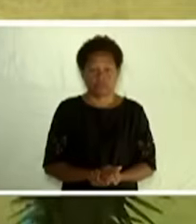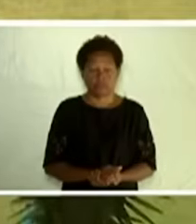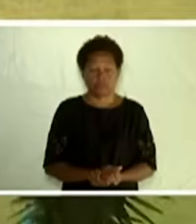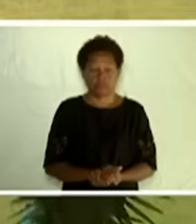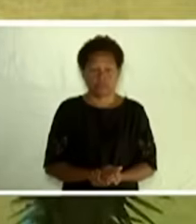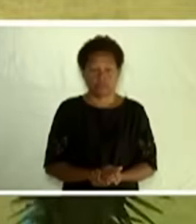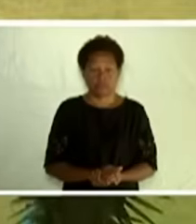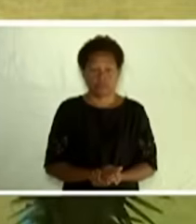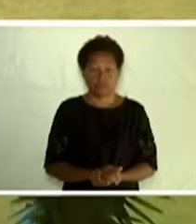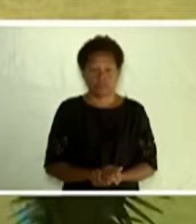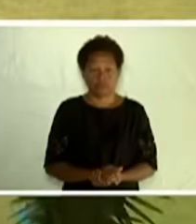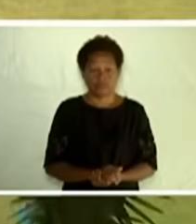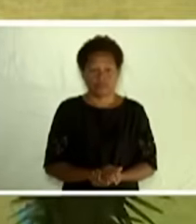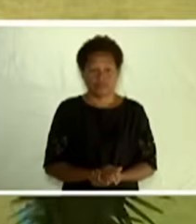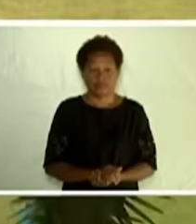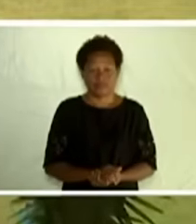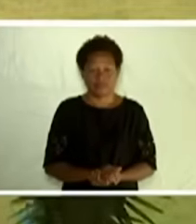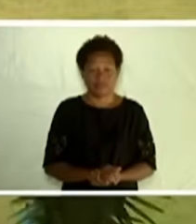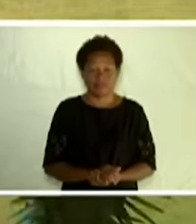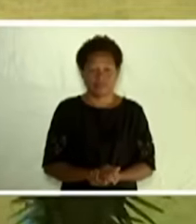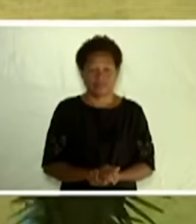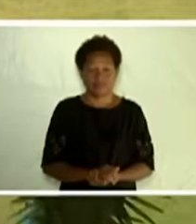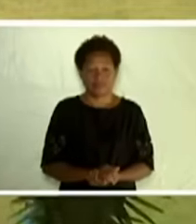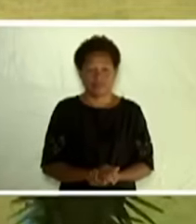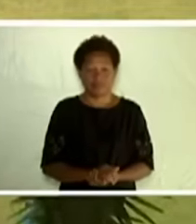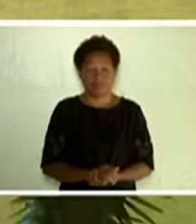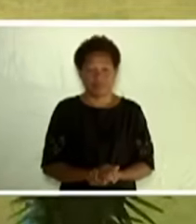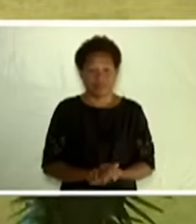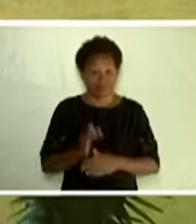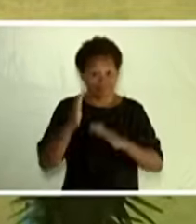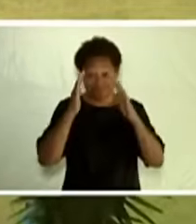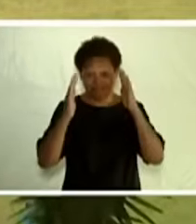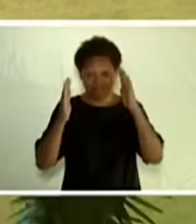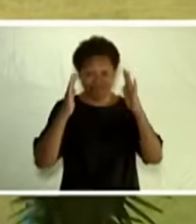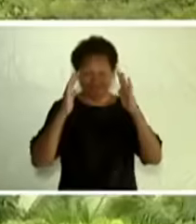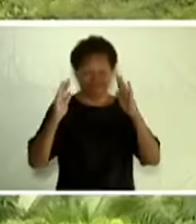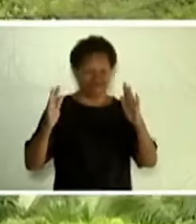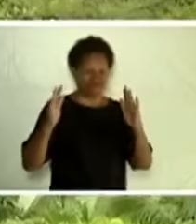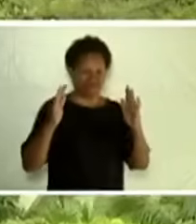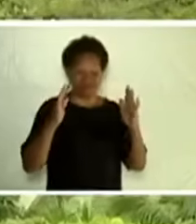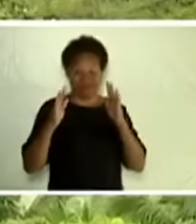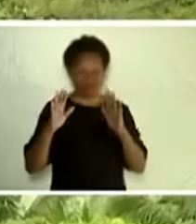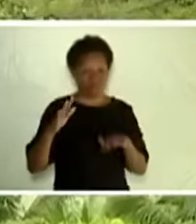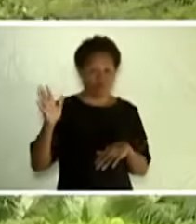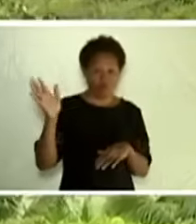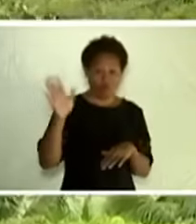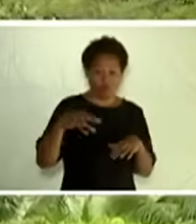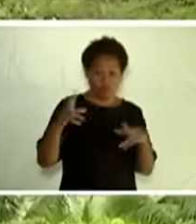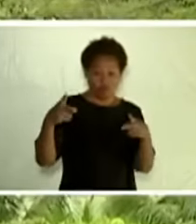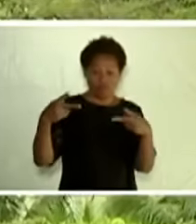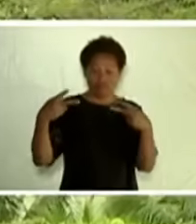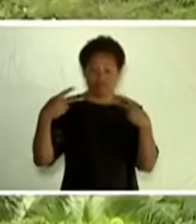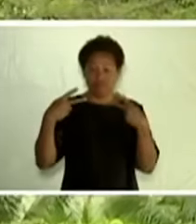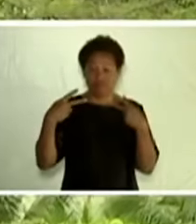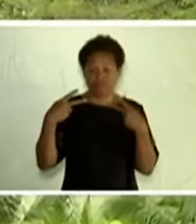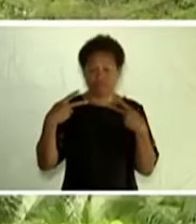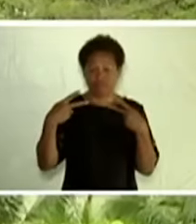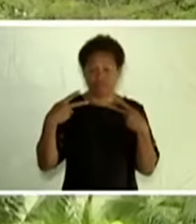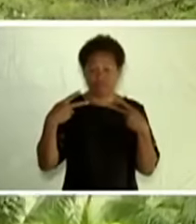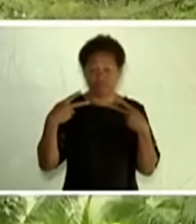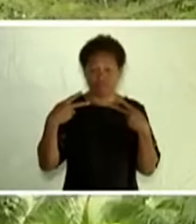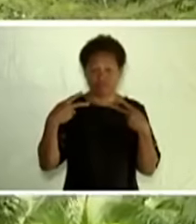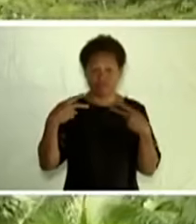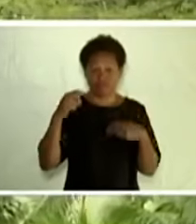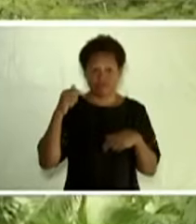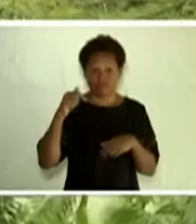मिलिकी नीसाम बुलविनाका वेलकम Isang bulabinaka, ni bulabinaka na sarsar tumay and